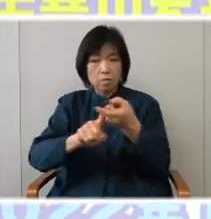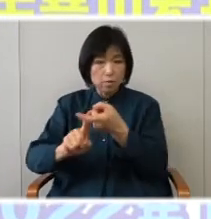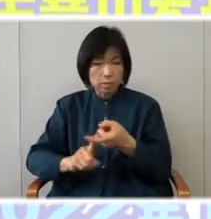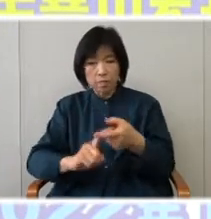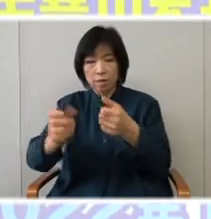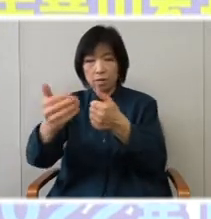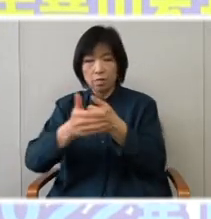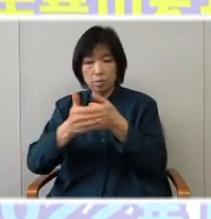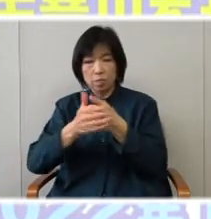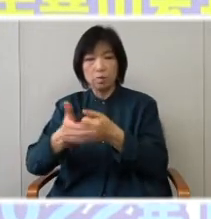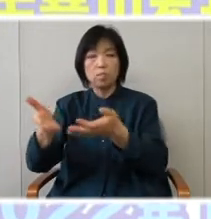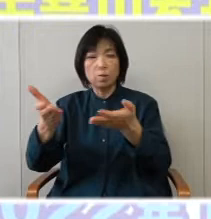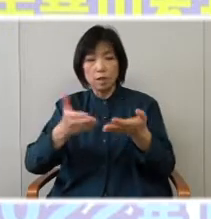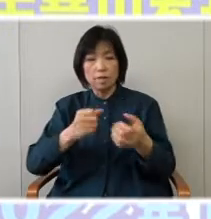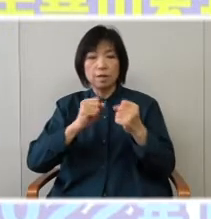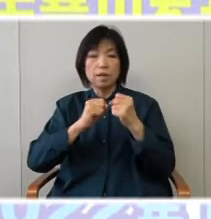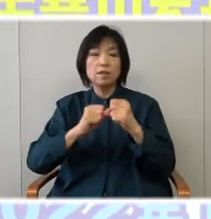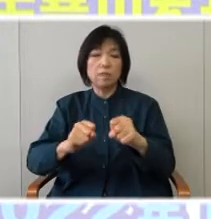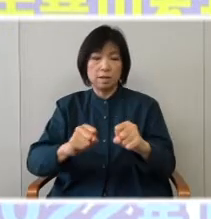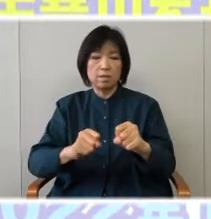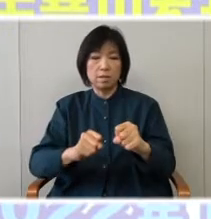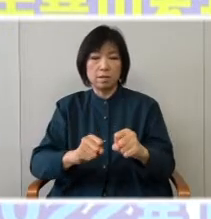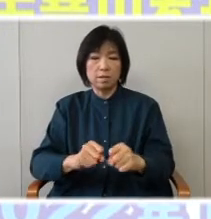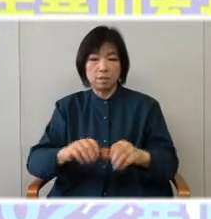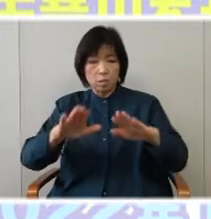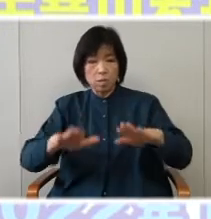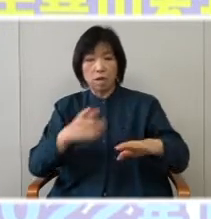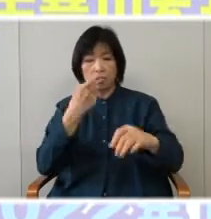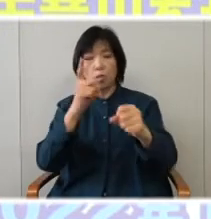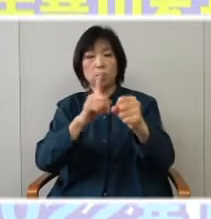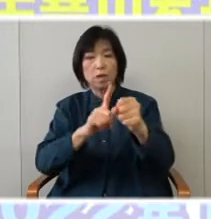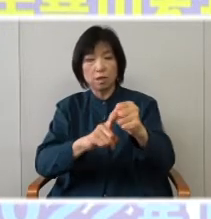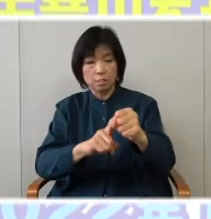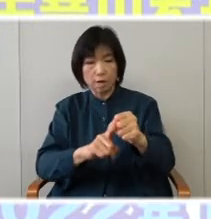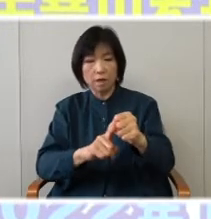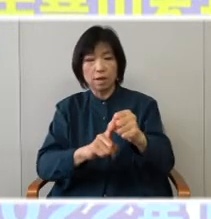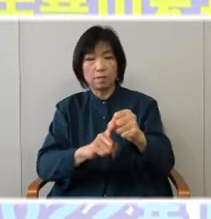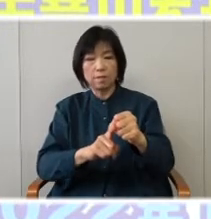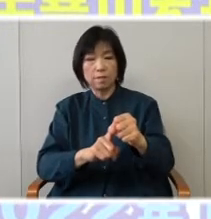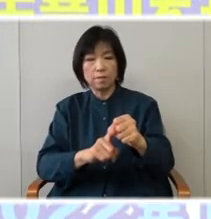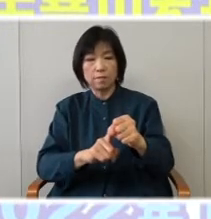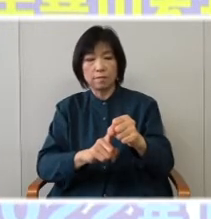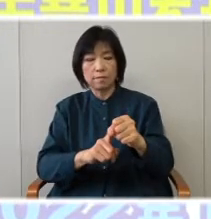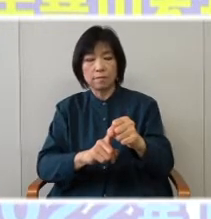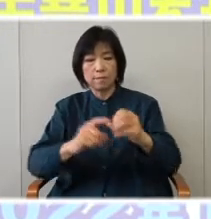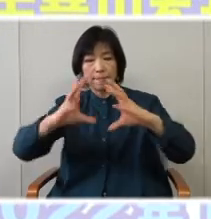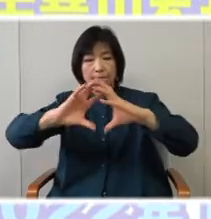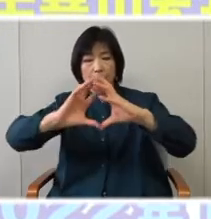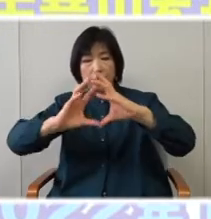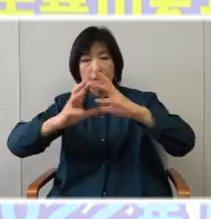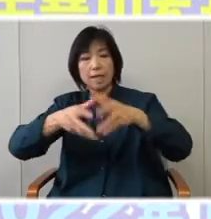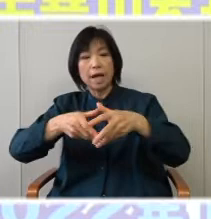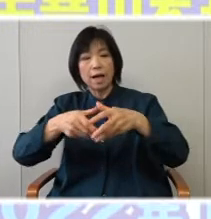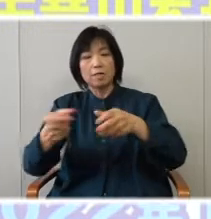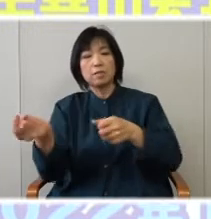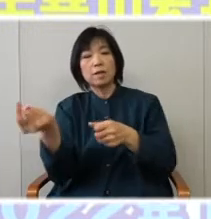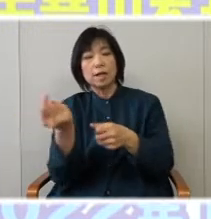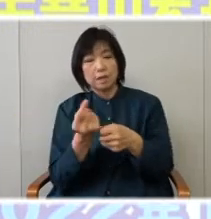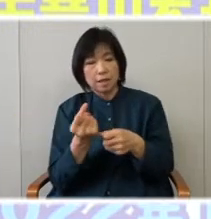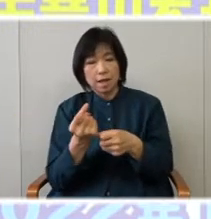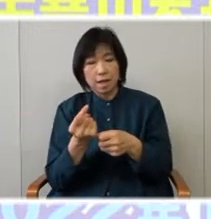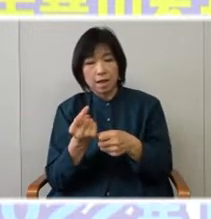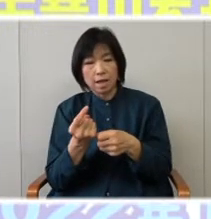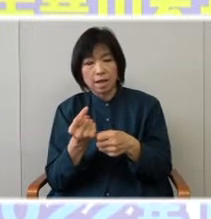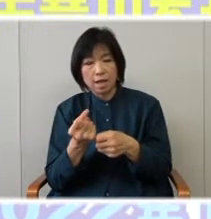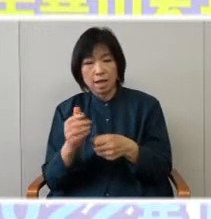今回の目的といいますか、これは一つには外来魚、外来生物がだ